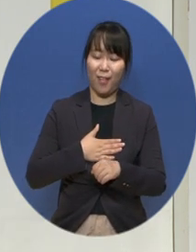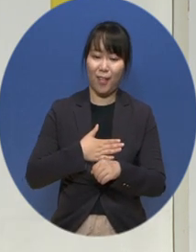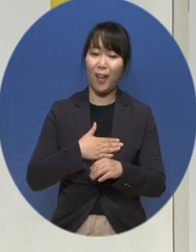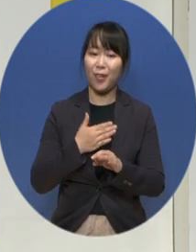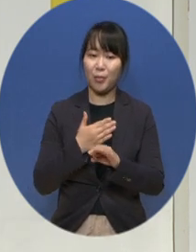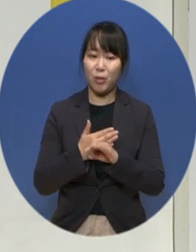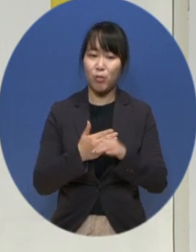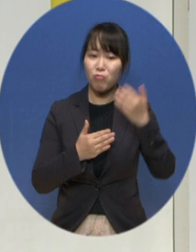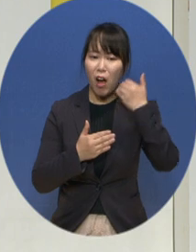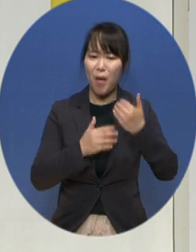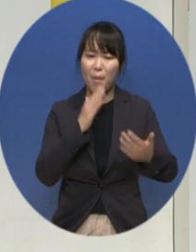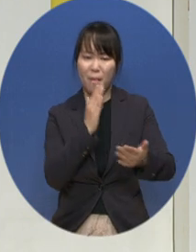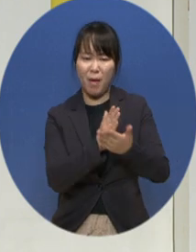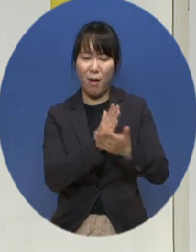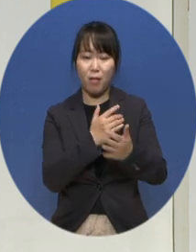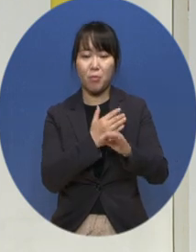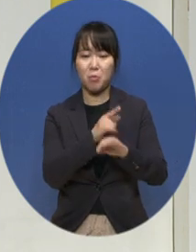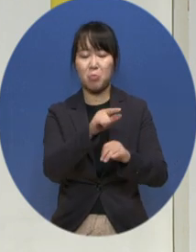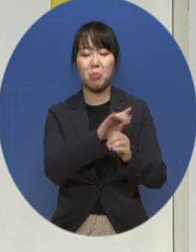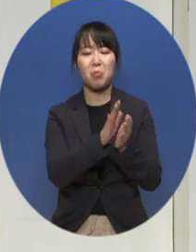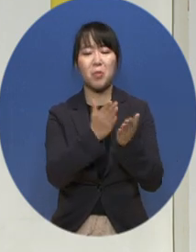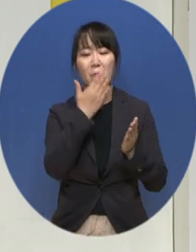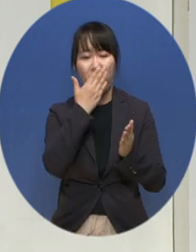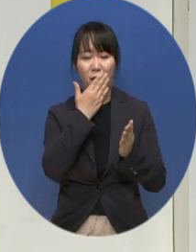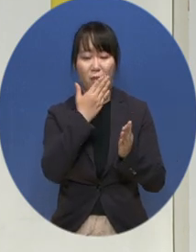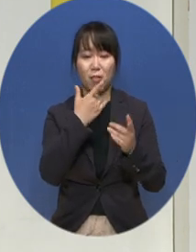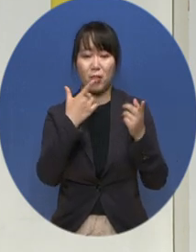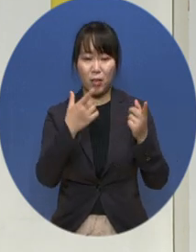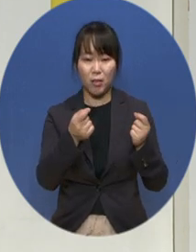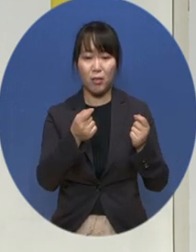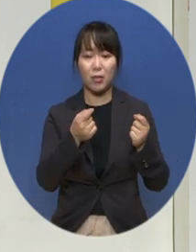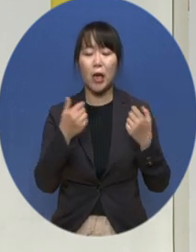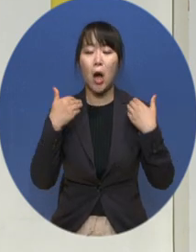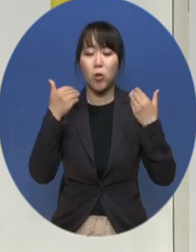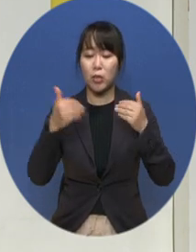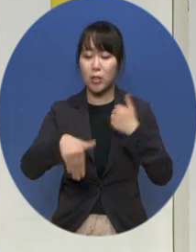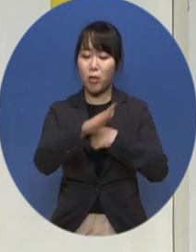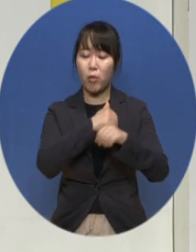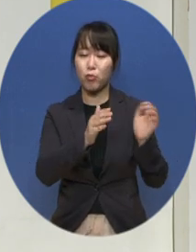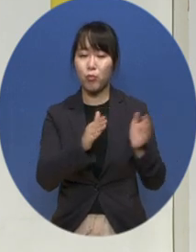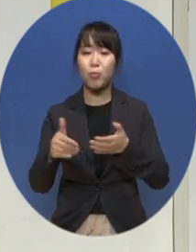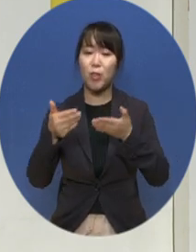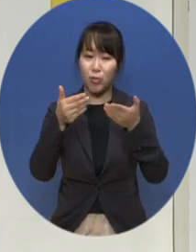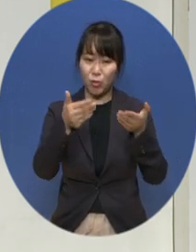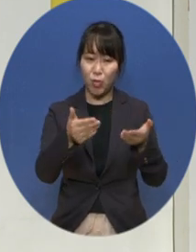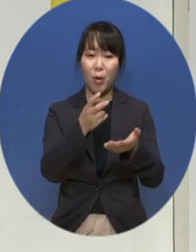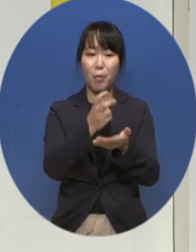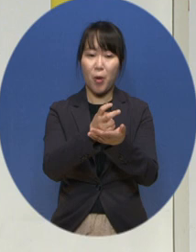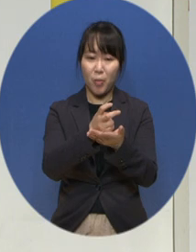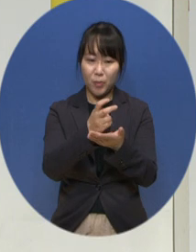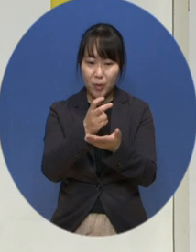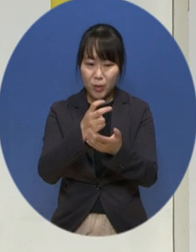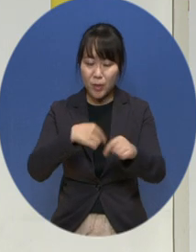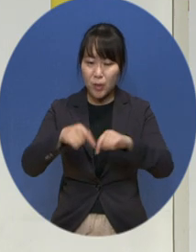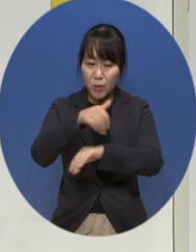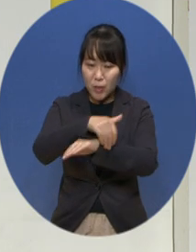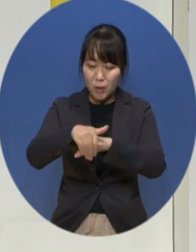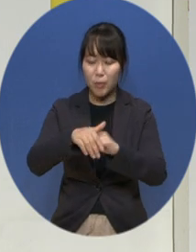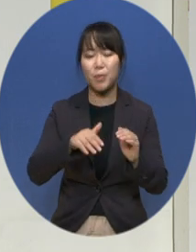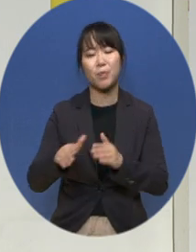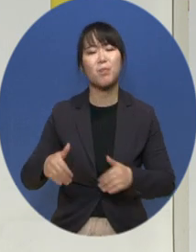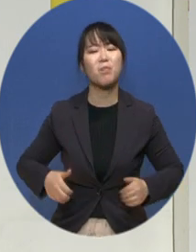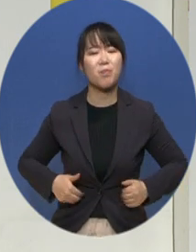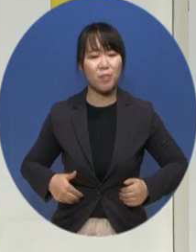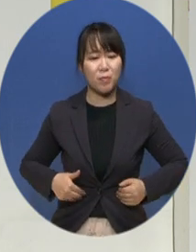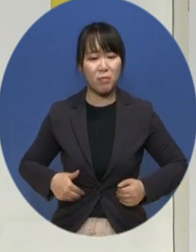누가 하지 말라고 도취 대리 하거든요 그렇죠 그런 것들을 어른이 만들어 주도 법 제도적 정책적으로 된다